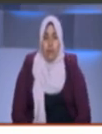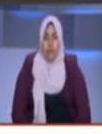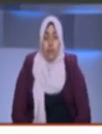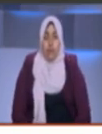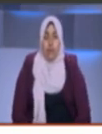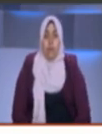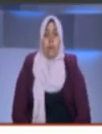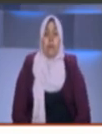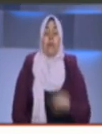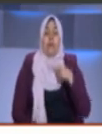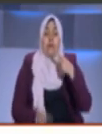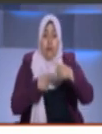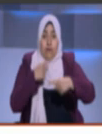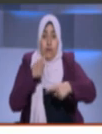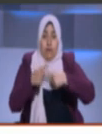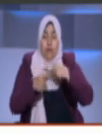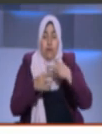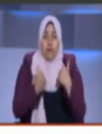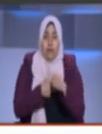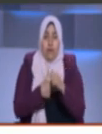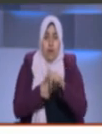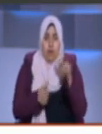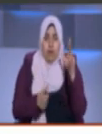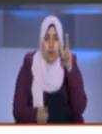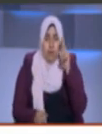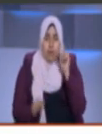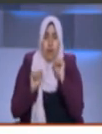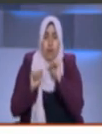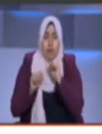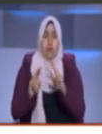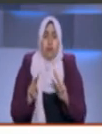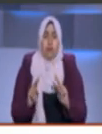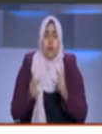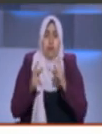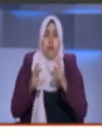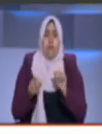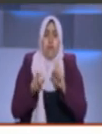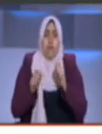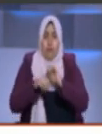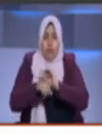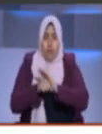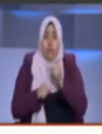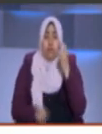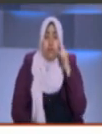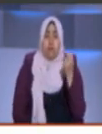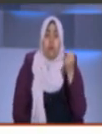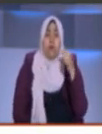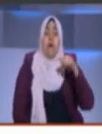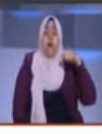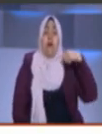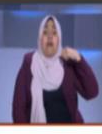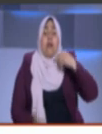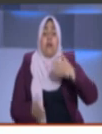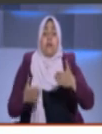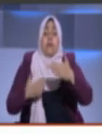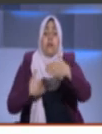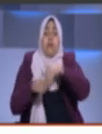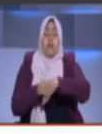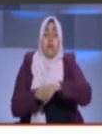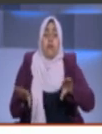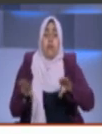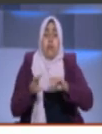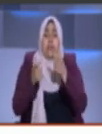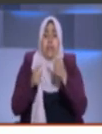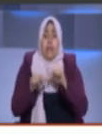أما في متابعة لبقية أخبار متعلقة بتطورات كورونا، فقد توقع رئيس بعثة صندوق النقد الدولي